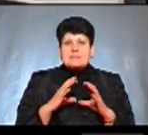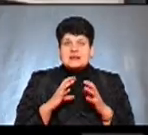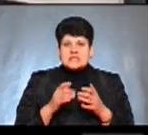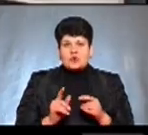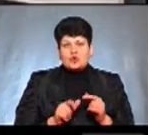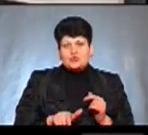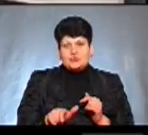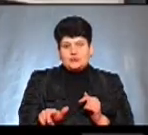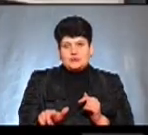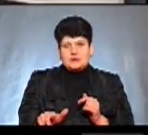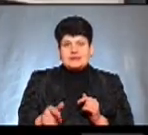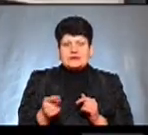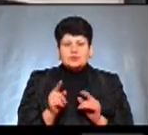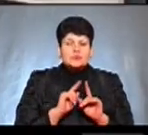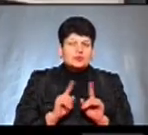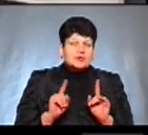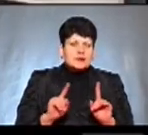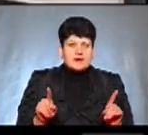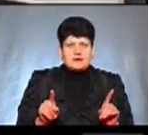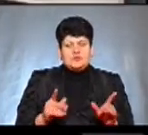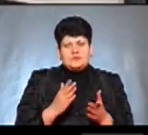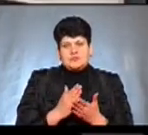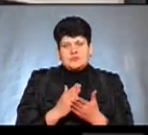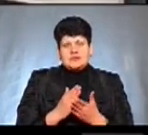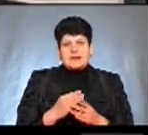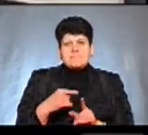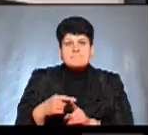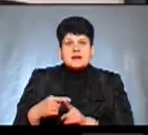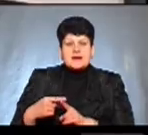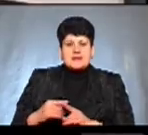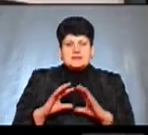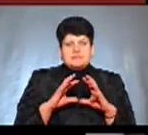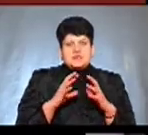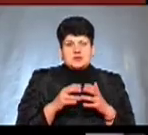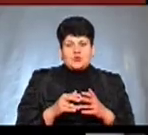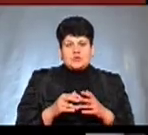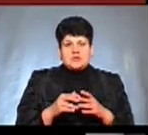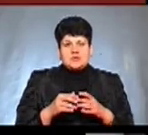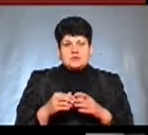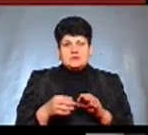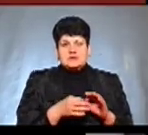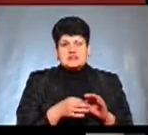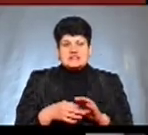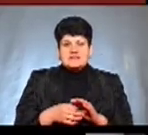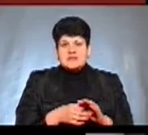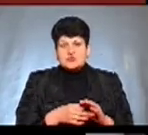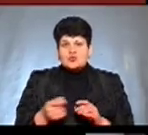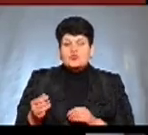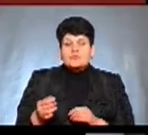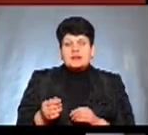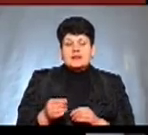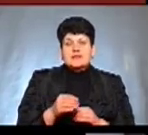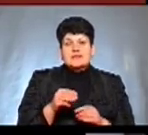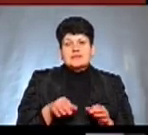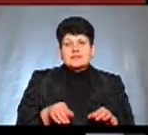Взагалі Тернопіль унікально знаходиться на перехресті міжнародних сполучень автомобільних. І траса Е50